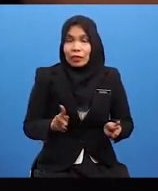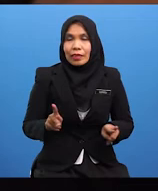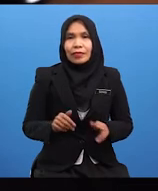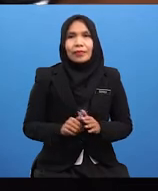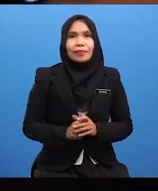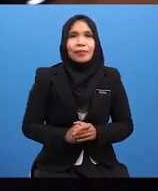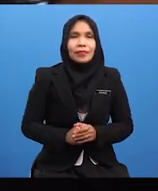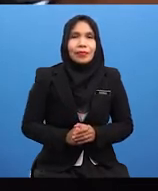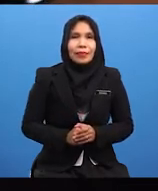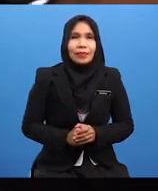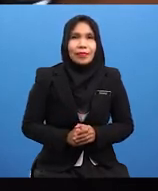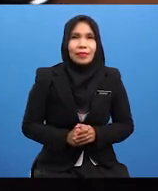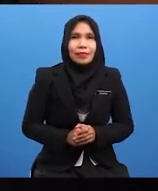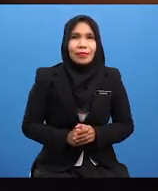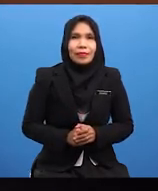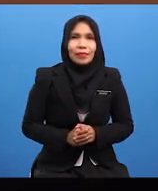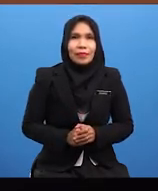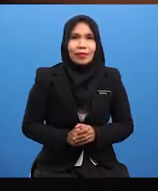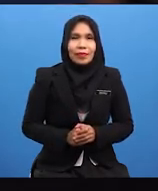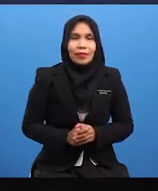atau papan lino.